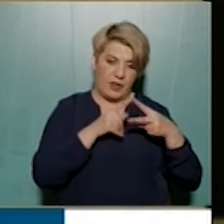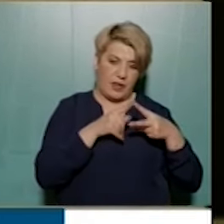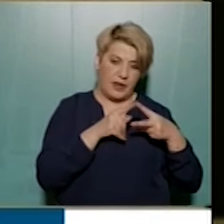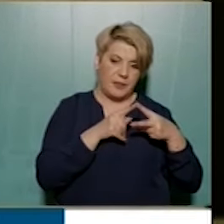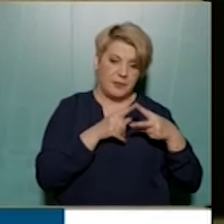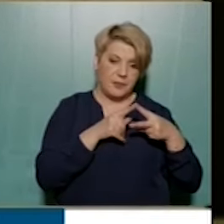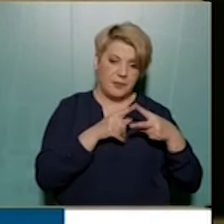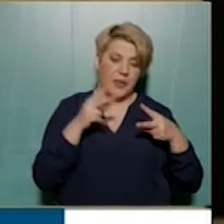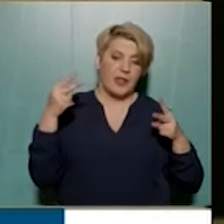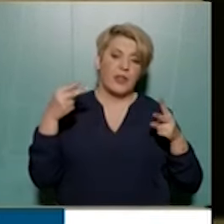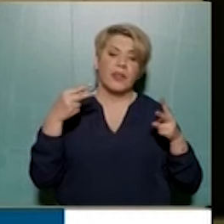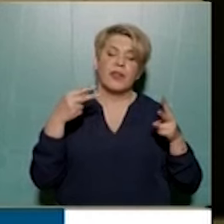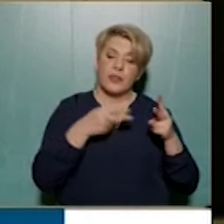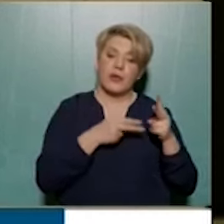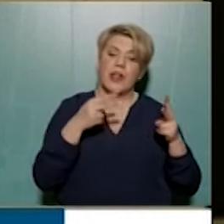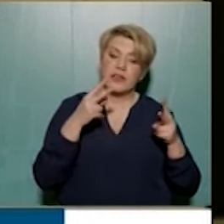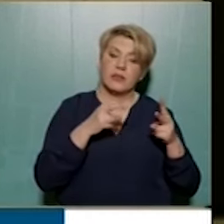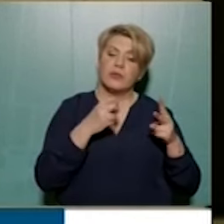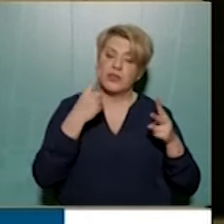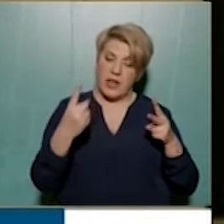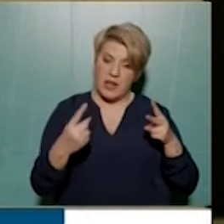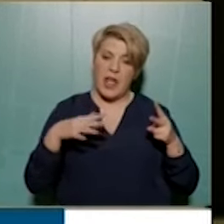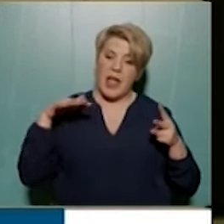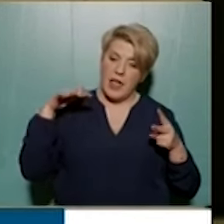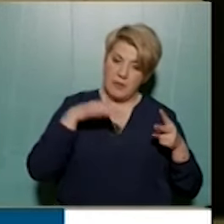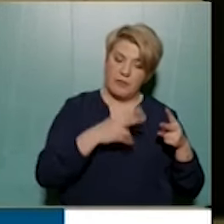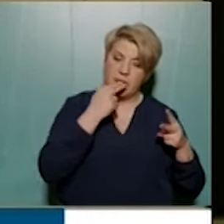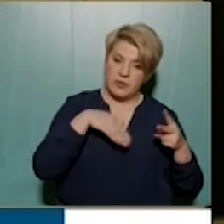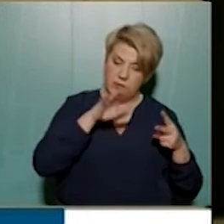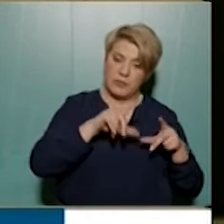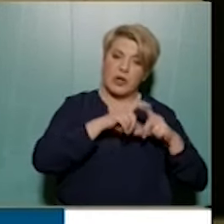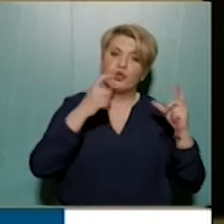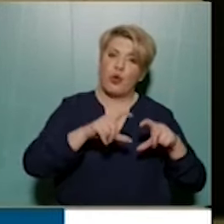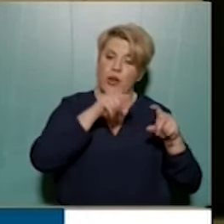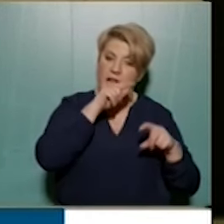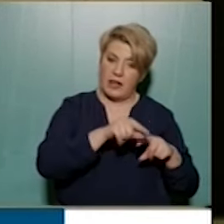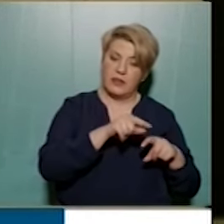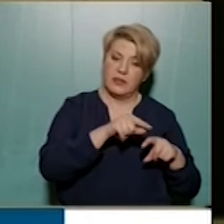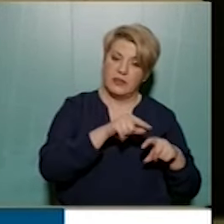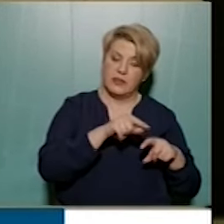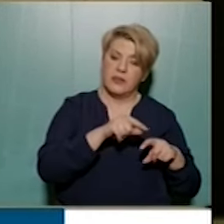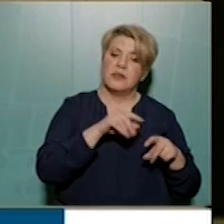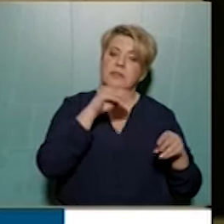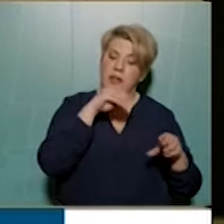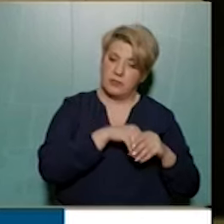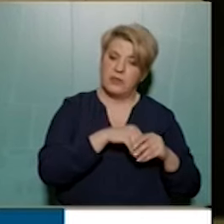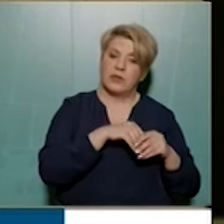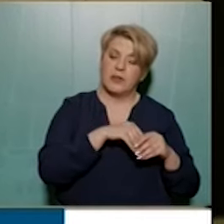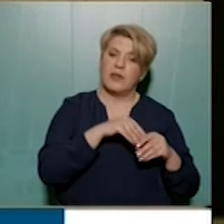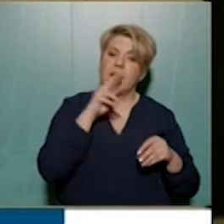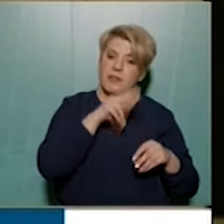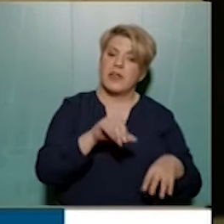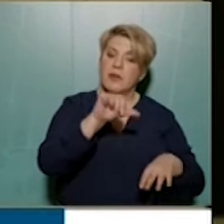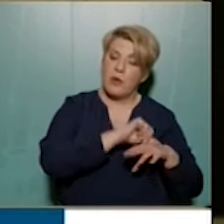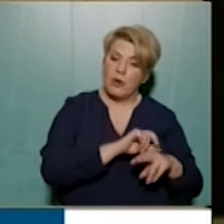το 21 με τις τότε επιθέσεις των φασιστών μέσα από τα σχολεία και μέσα στα σχολεία που έβλεπε